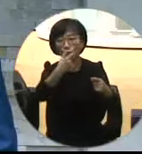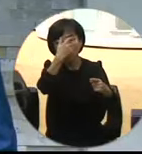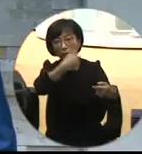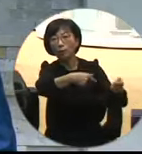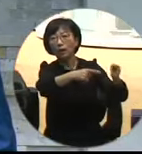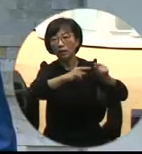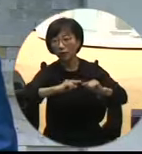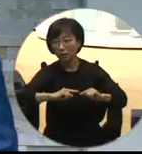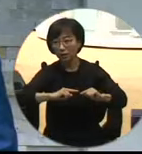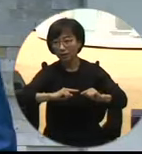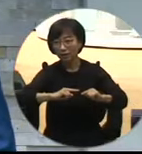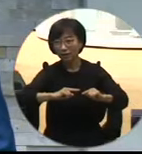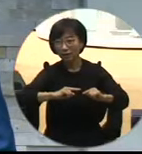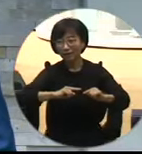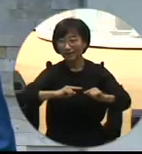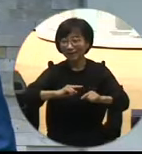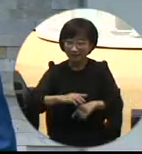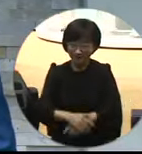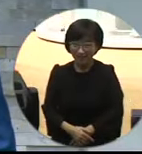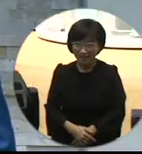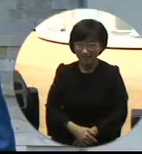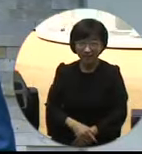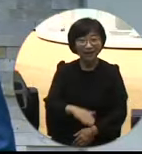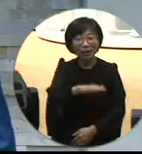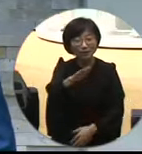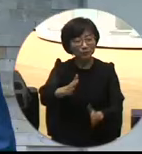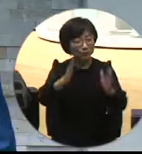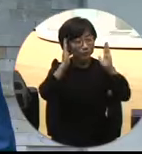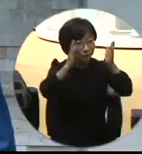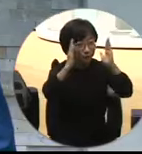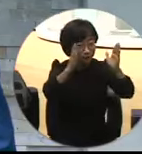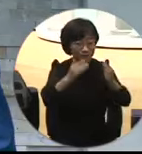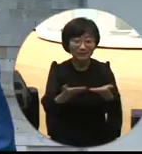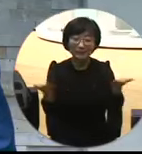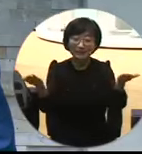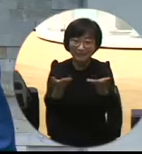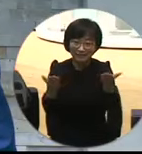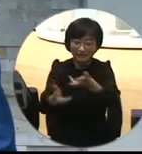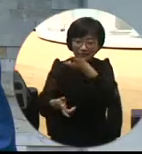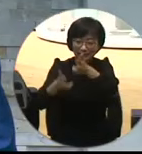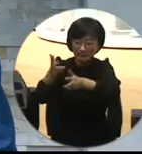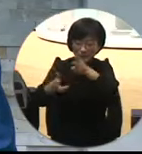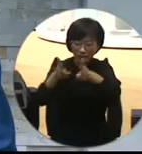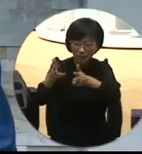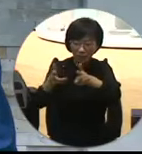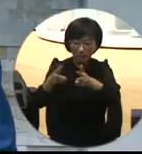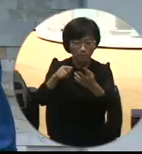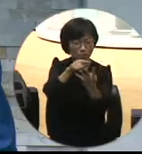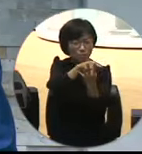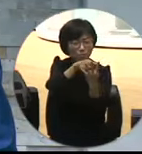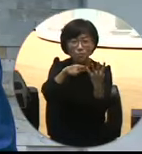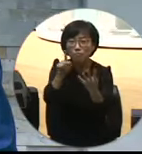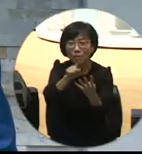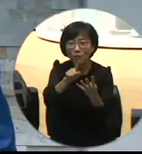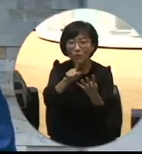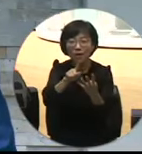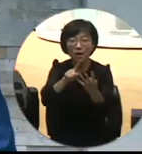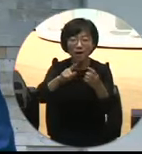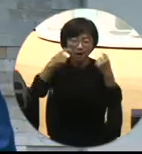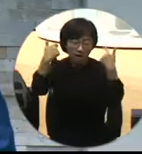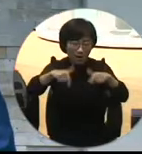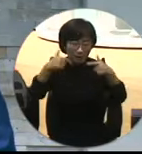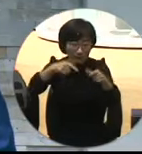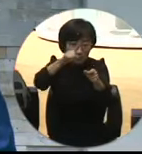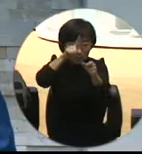사업을 하든 직장을 타든 공부를 하든 뭘 하든 포커스 어디 맞춰야 되느냐. 그 한 사람이 그